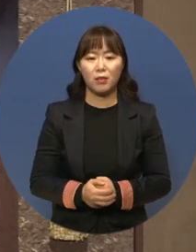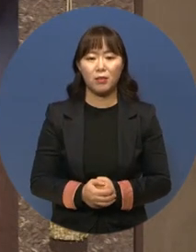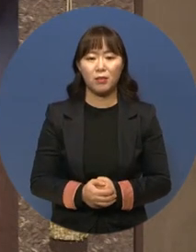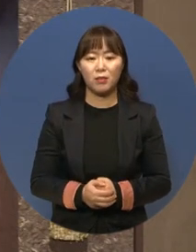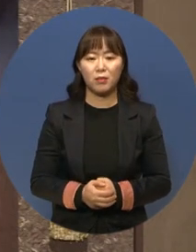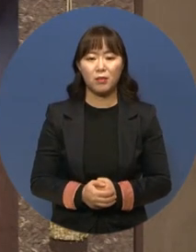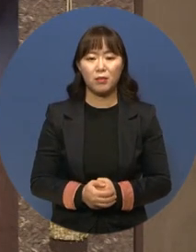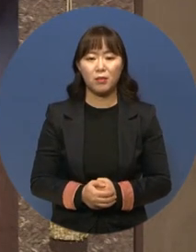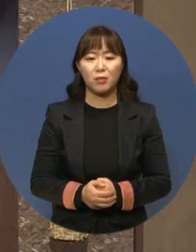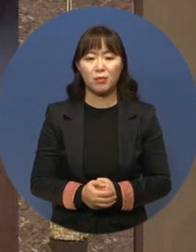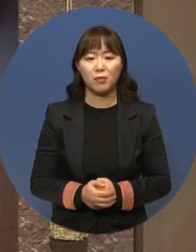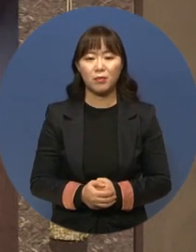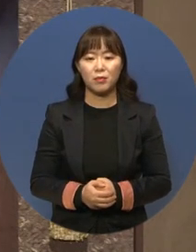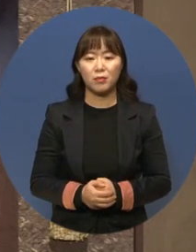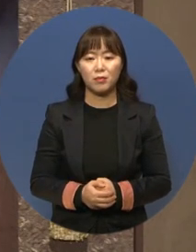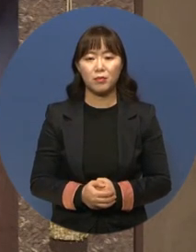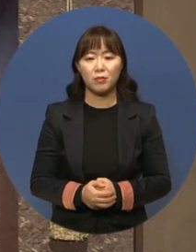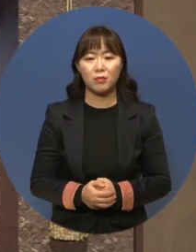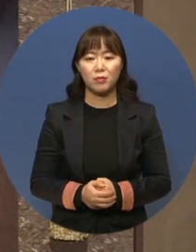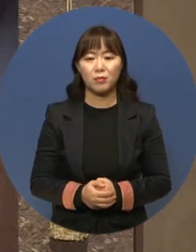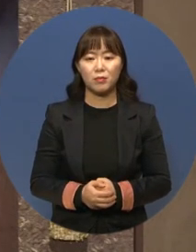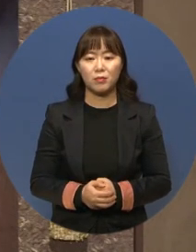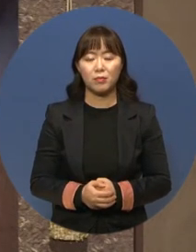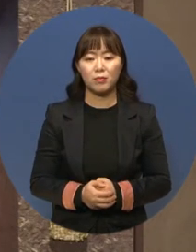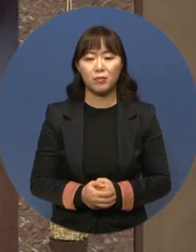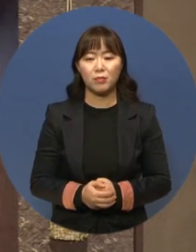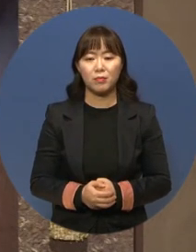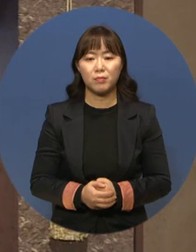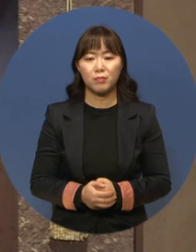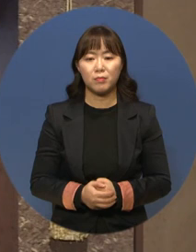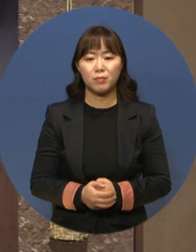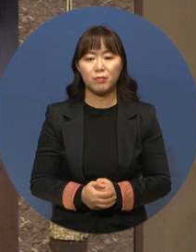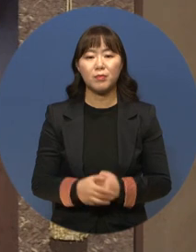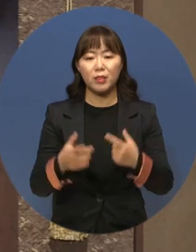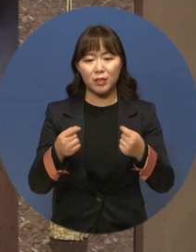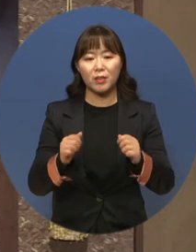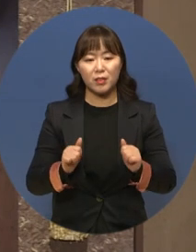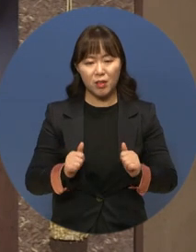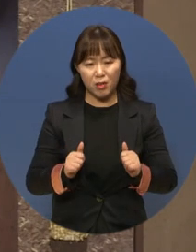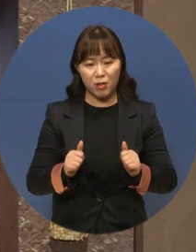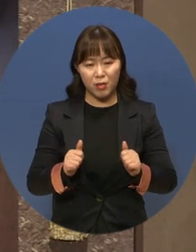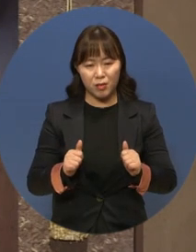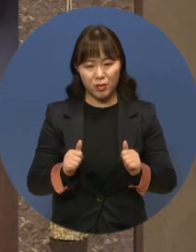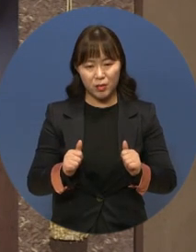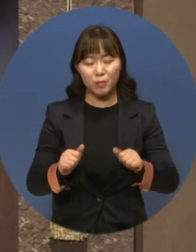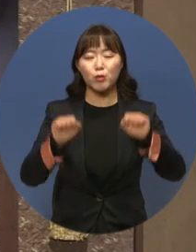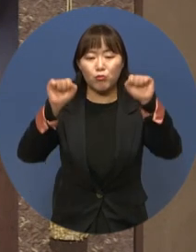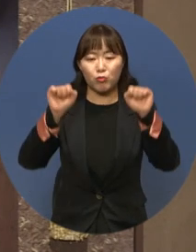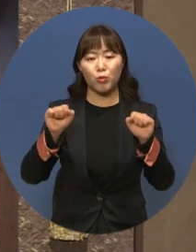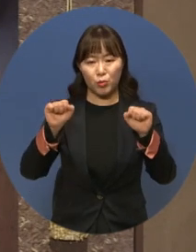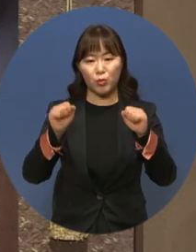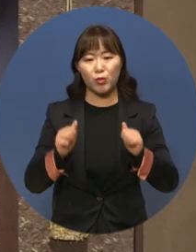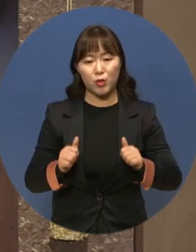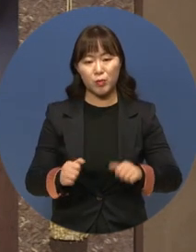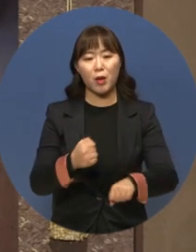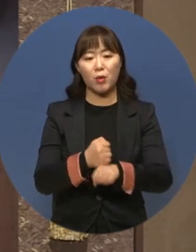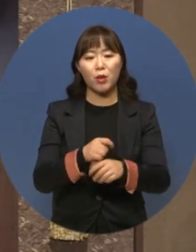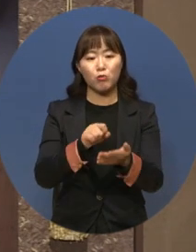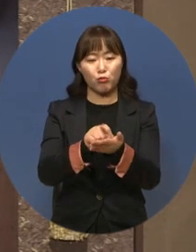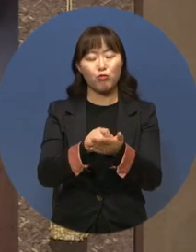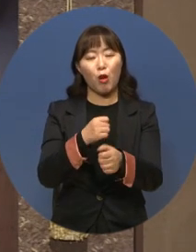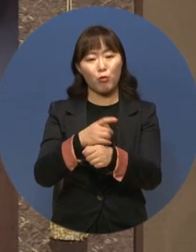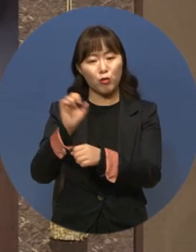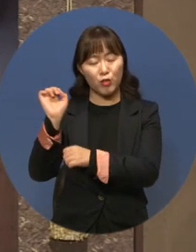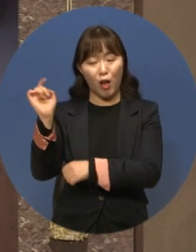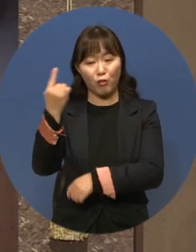그렇게 하고 뭐 저기 저 하여간 열심히 이렇게 운동도 잘 열심히 하고 축구도